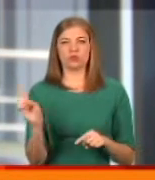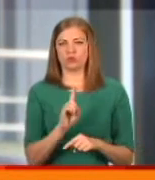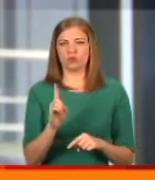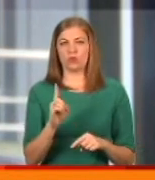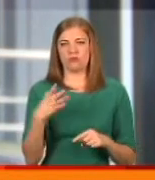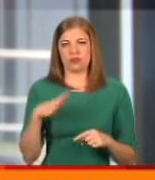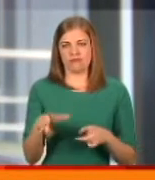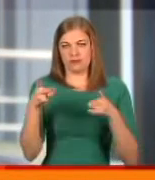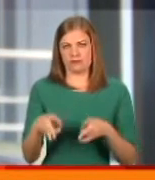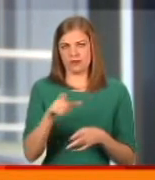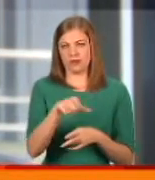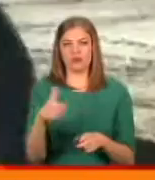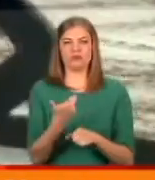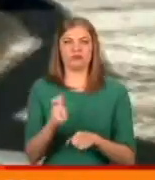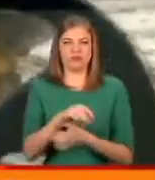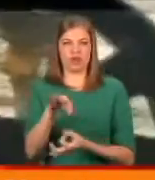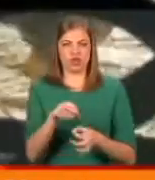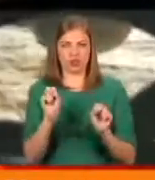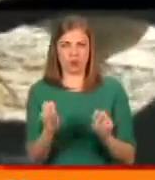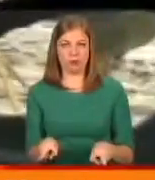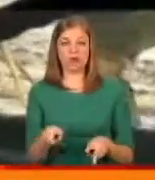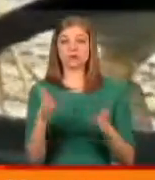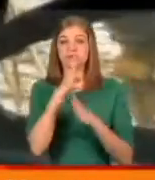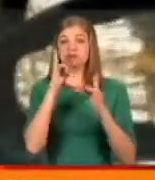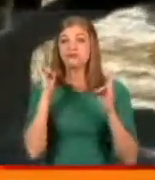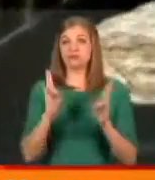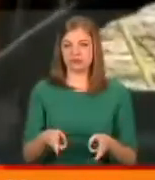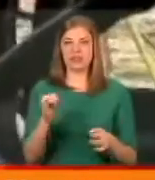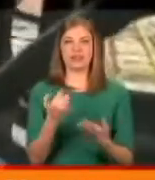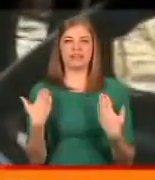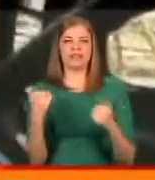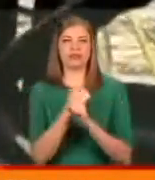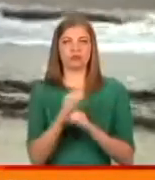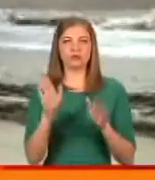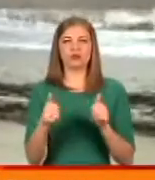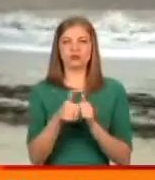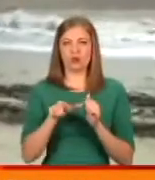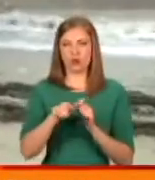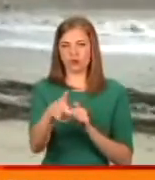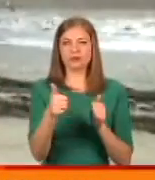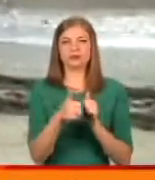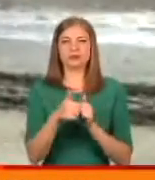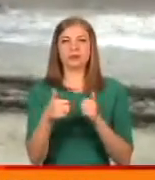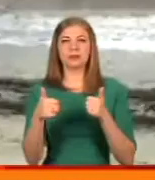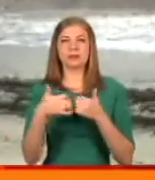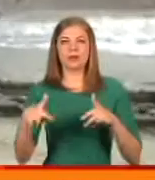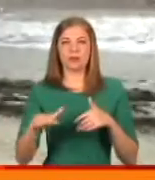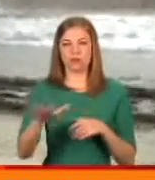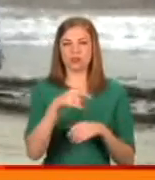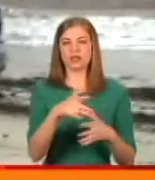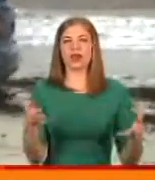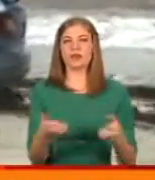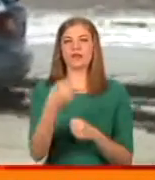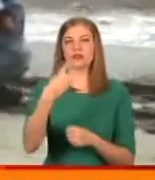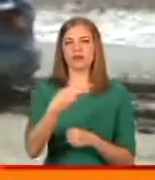не подвергать людей лишней опасности. Лихо спіткало і відпочивальників на косі Обетічній. Це неподалік Приморська. Там